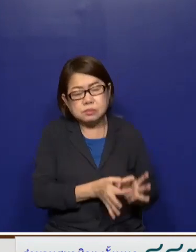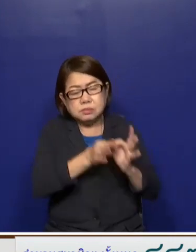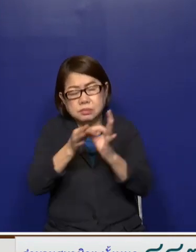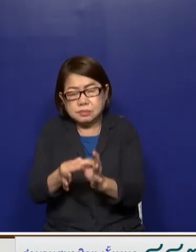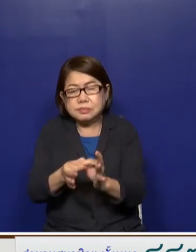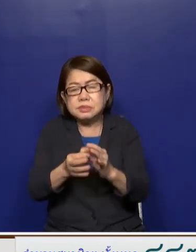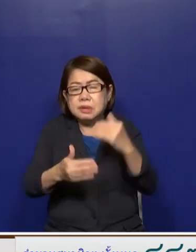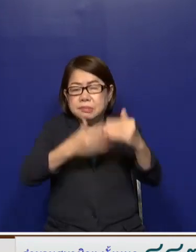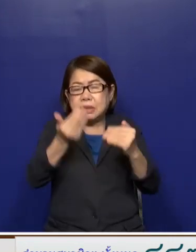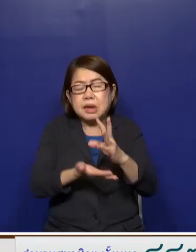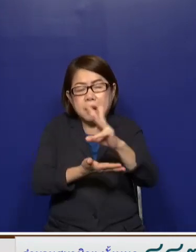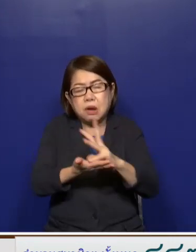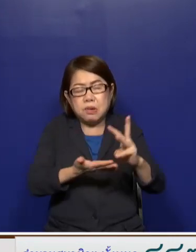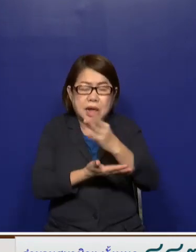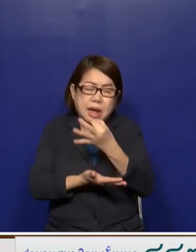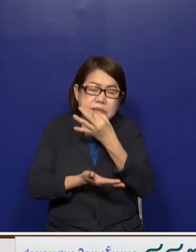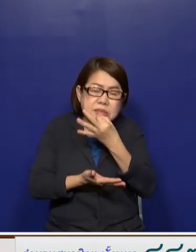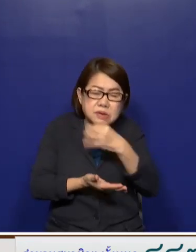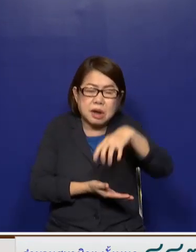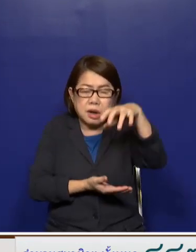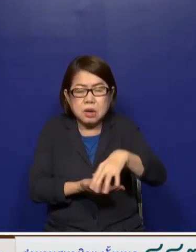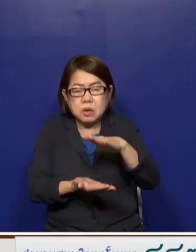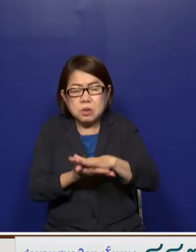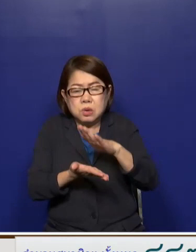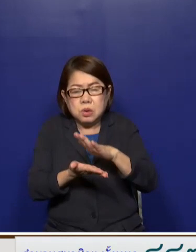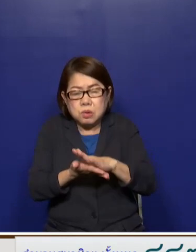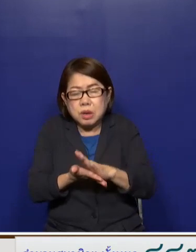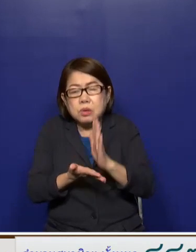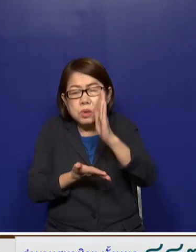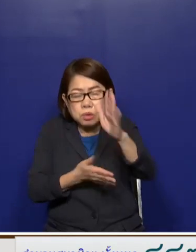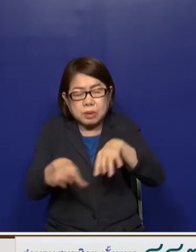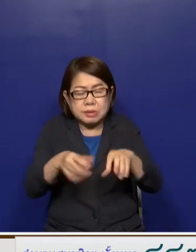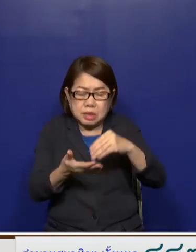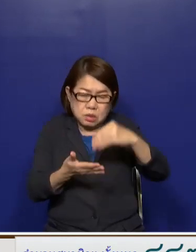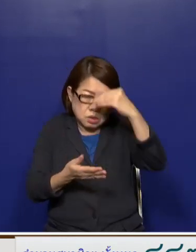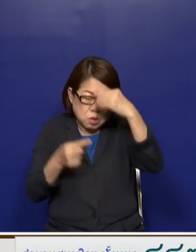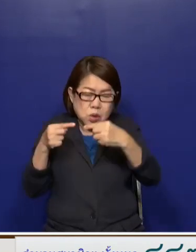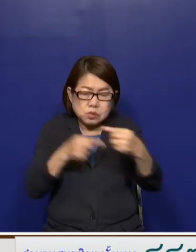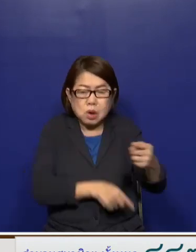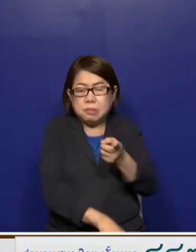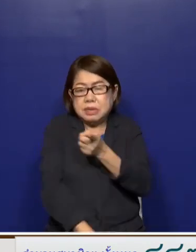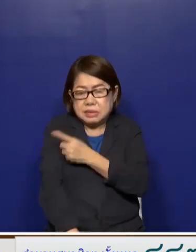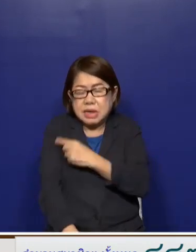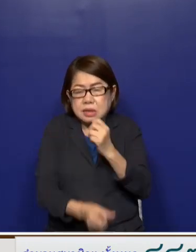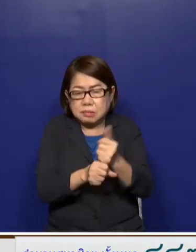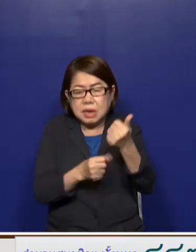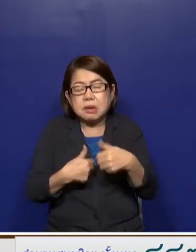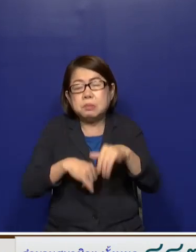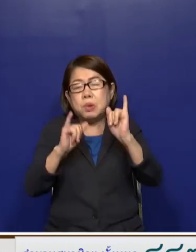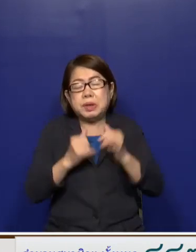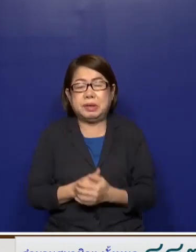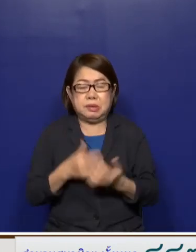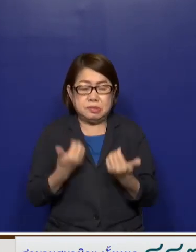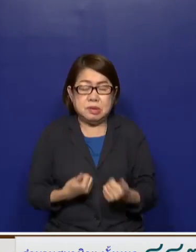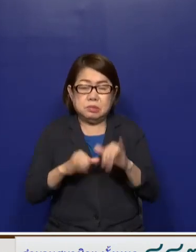อาชีวะทั้งหลายเนี่ยให้มีการศึกษาระดับปริญญาตรีได้ก็ปล่อยให้แบบลอยๆอยู่อย่างนั้นแหละครับแล้ว